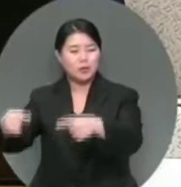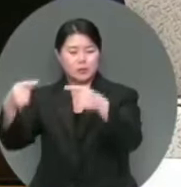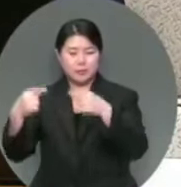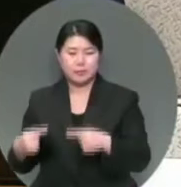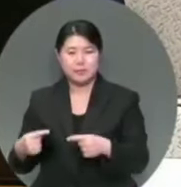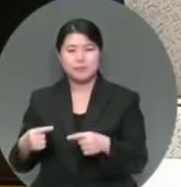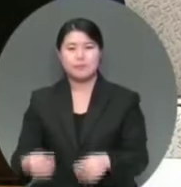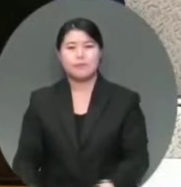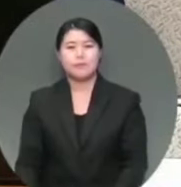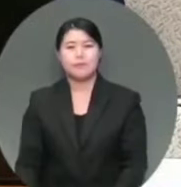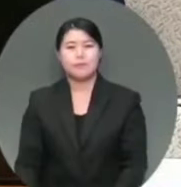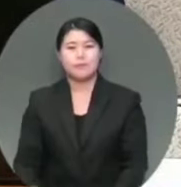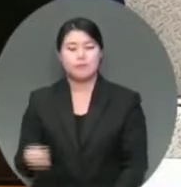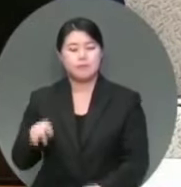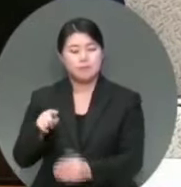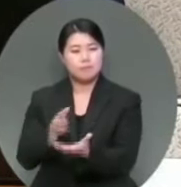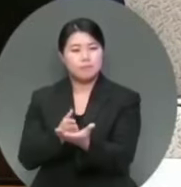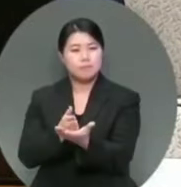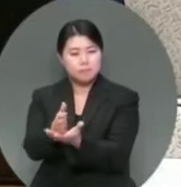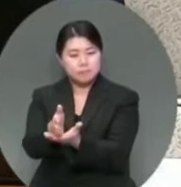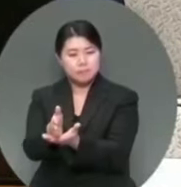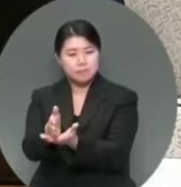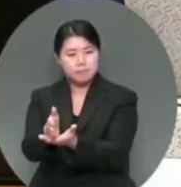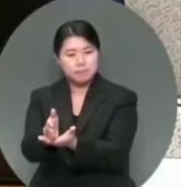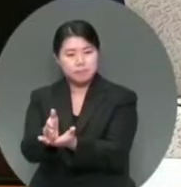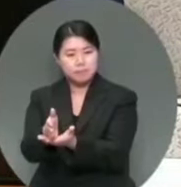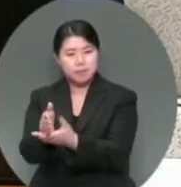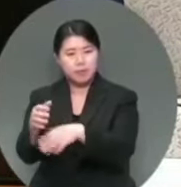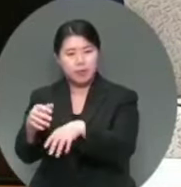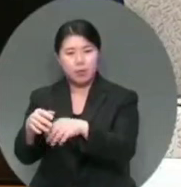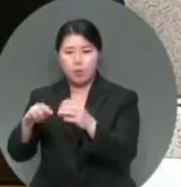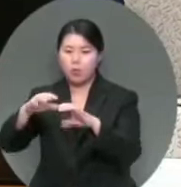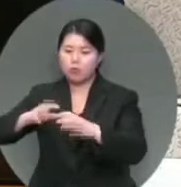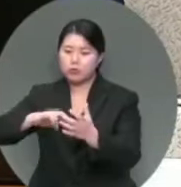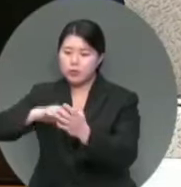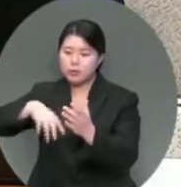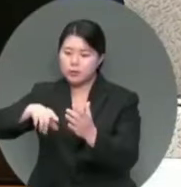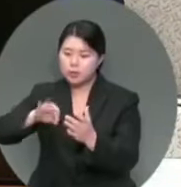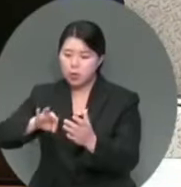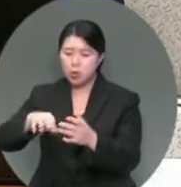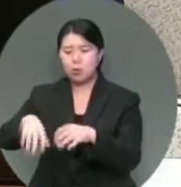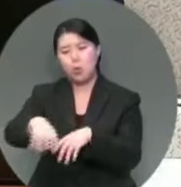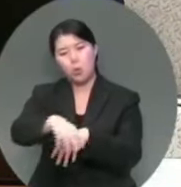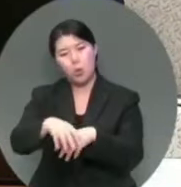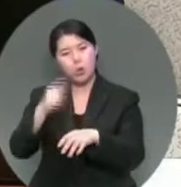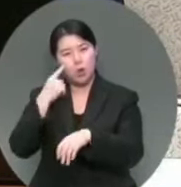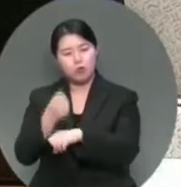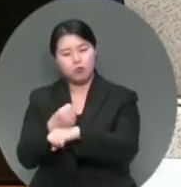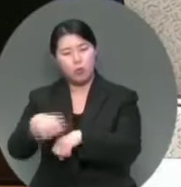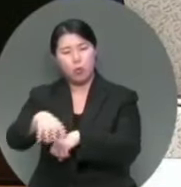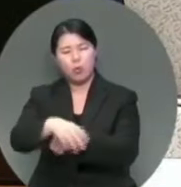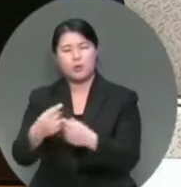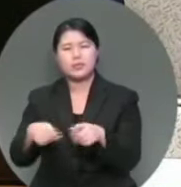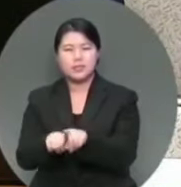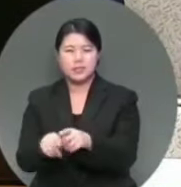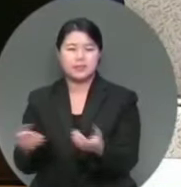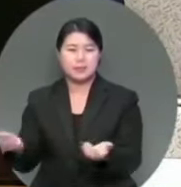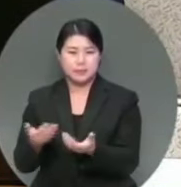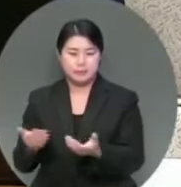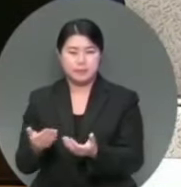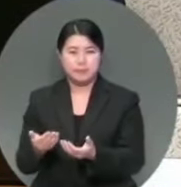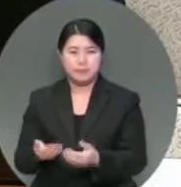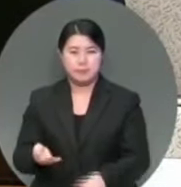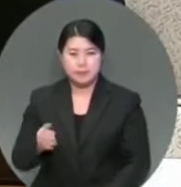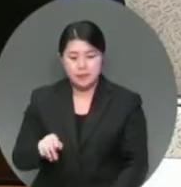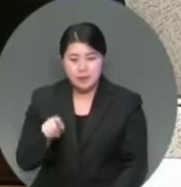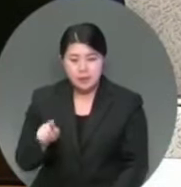시키고 또 이 분야를 전문적으로 보는 기관들, 국세청 등과 또 관련 연구기관들이 함께합니다. 그런데 문제는 이거는